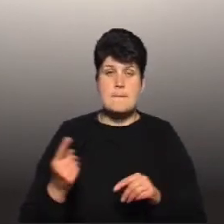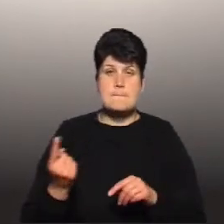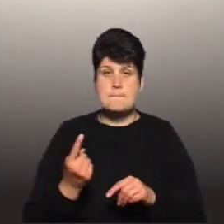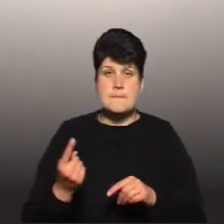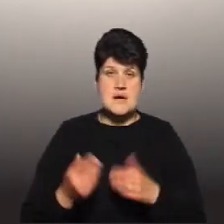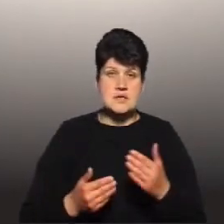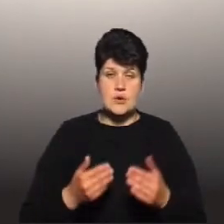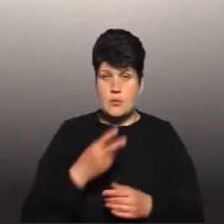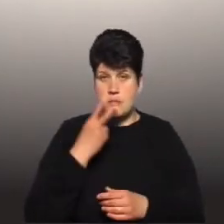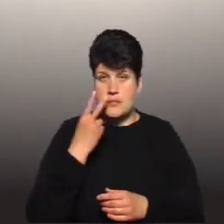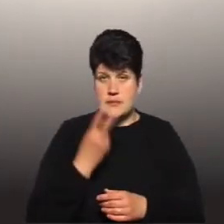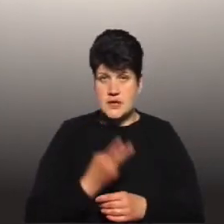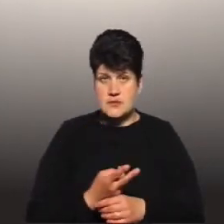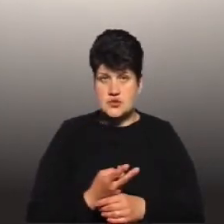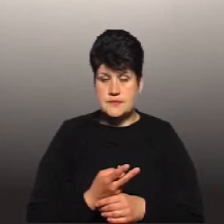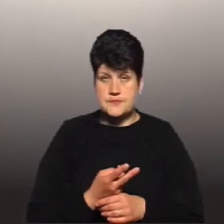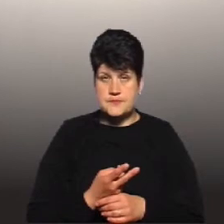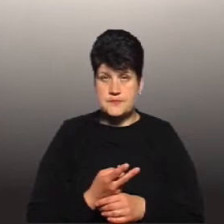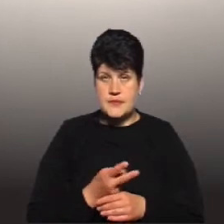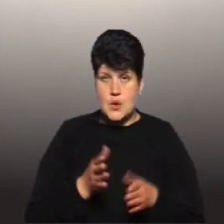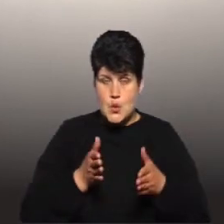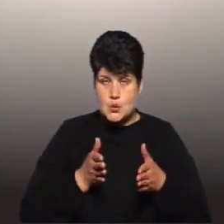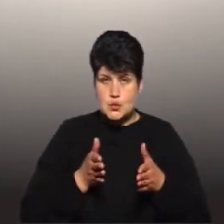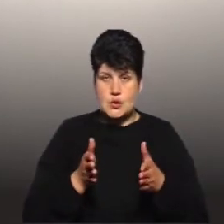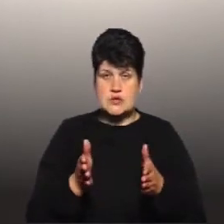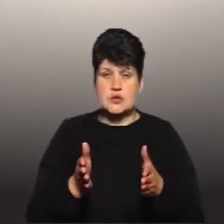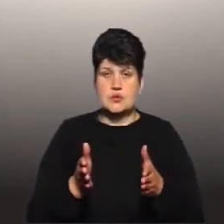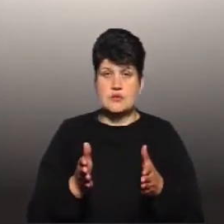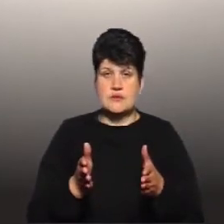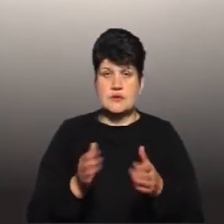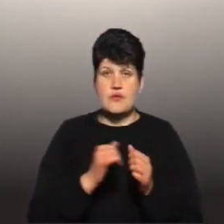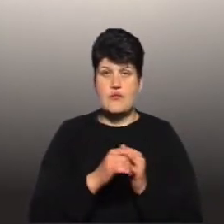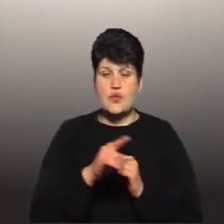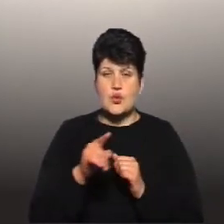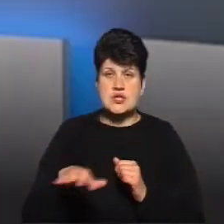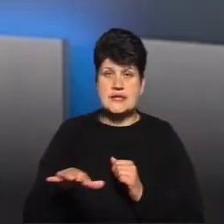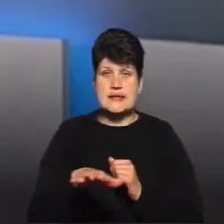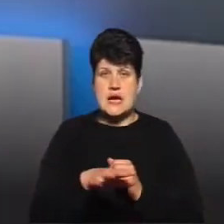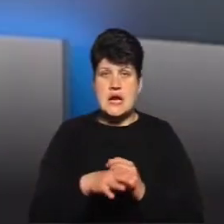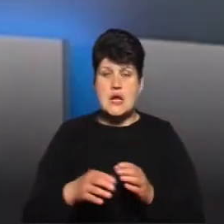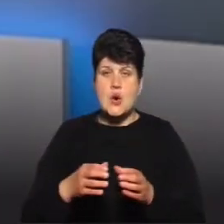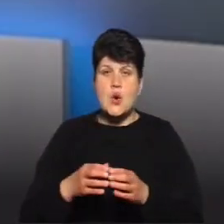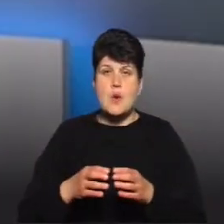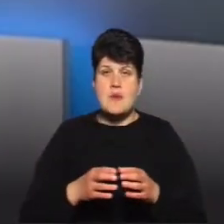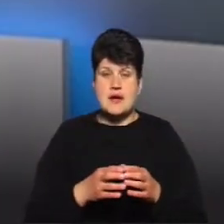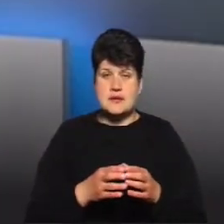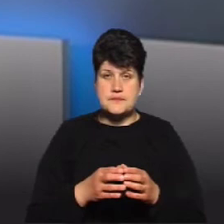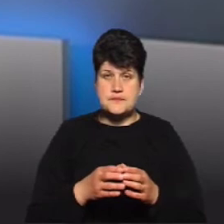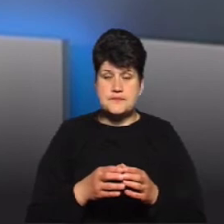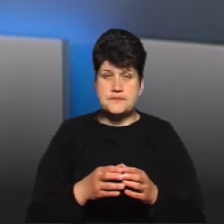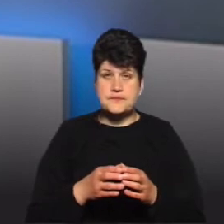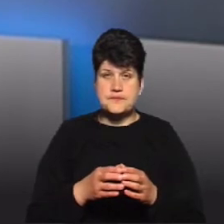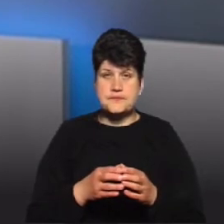передбачається сконцентрувати в кожній територіальній громаді, ну, скажімо